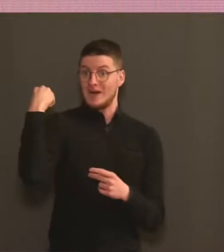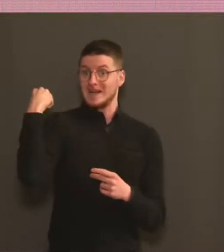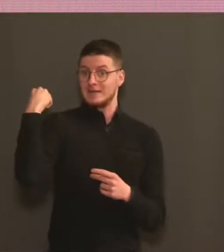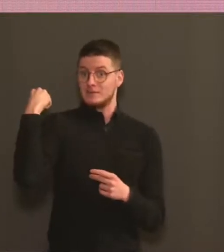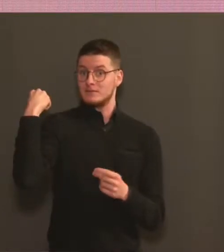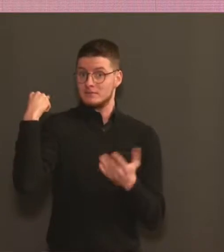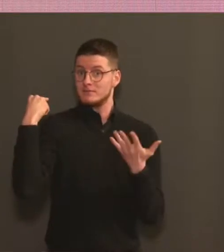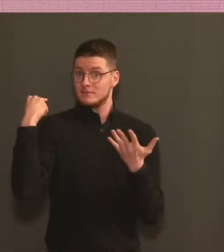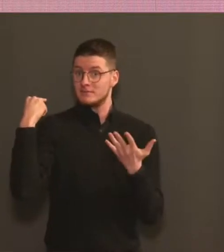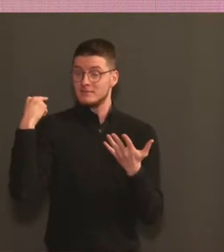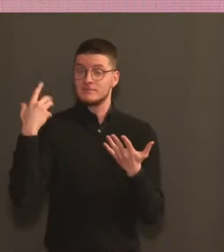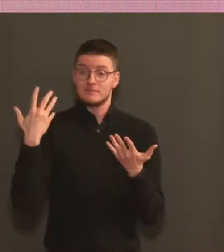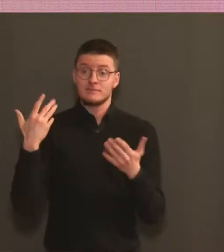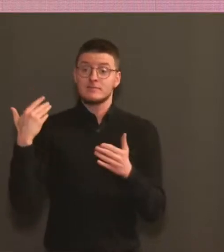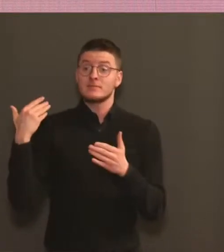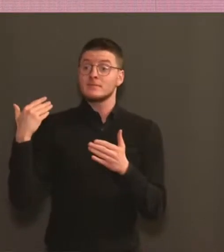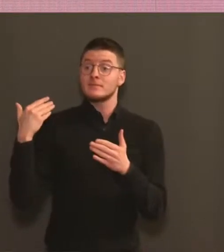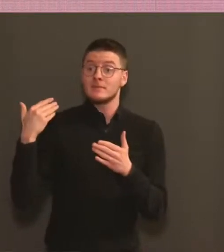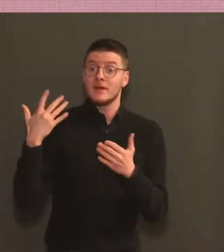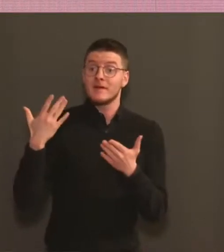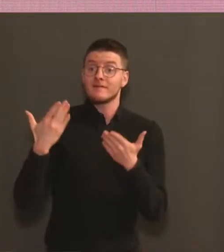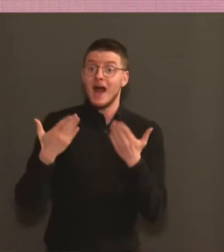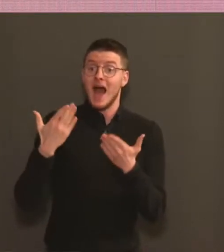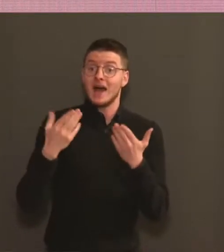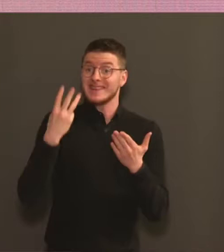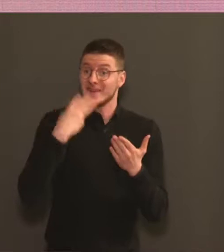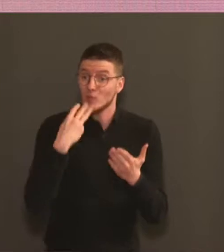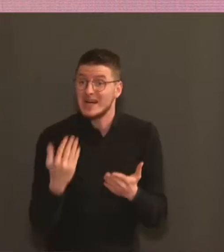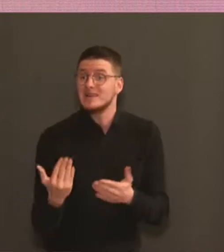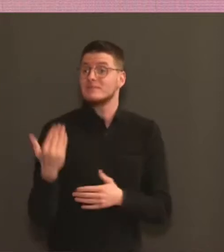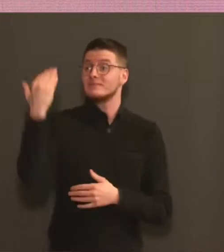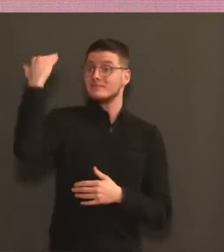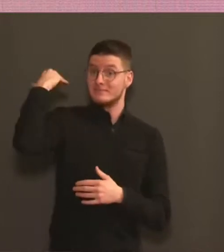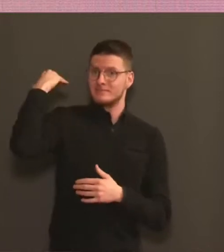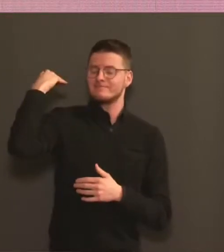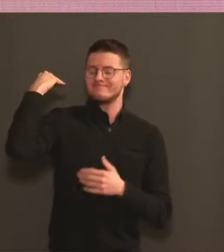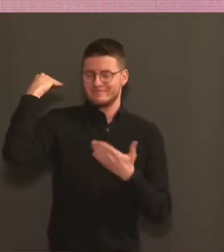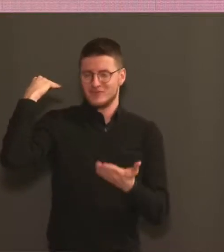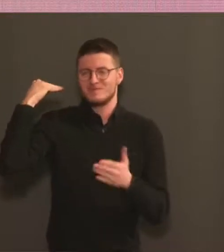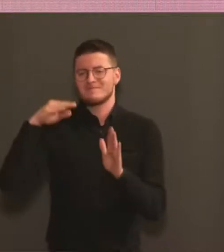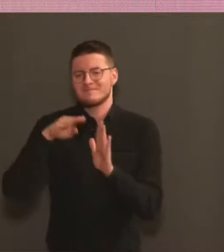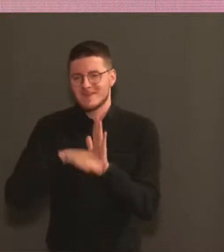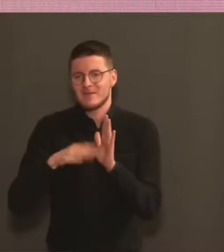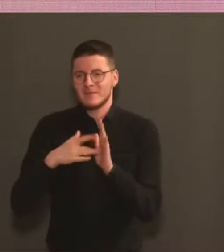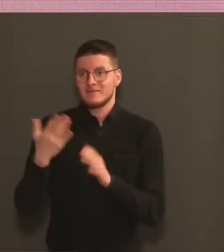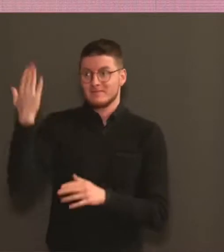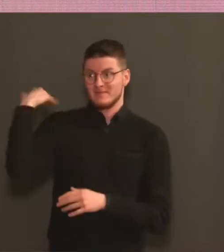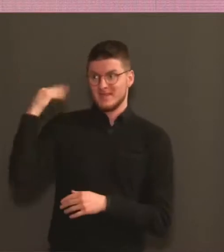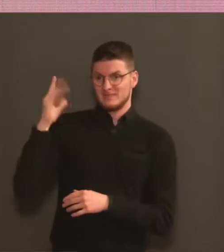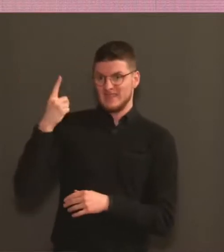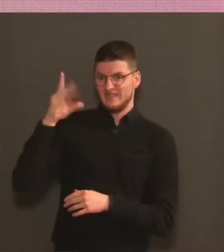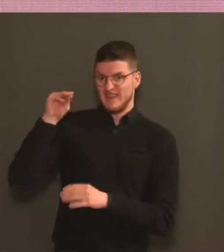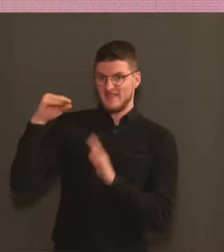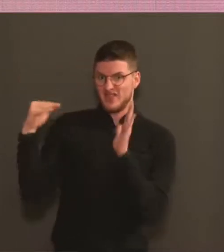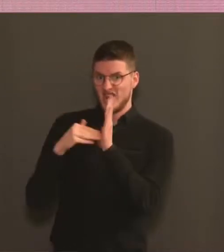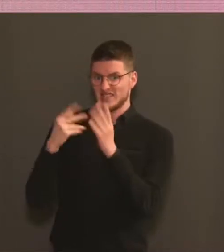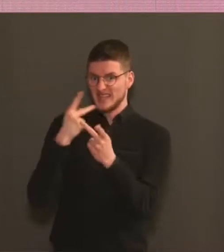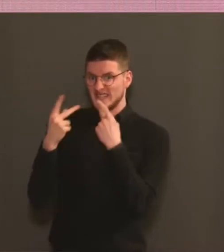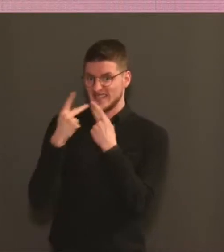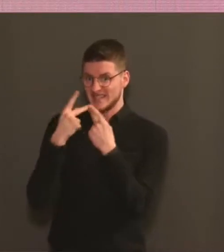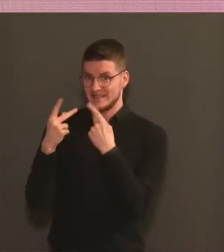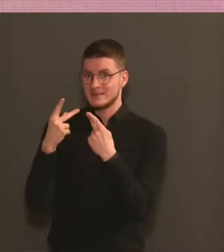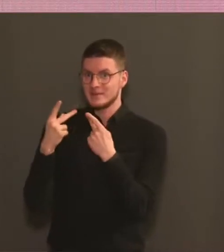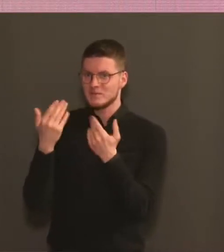minder dan een drietal weken terug, toen we aan 51.000 testen per dag zaten. Er is een heel eenvoudige verklaring voor. Dat